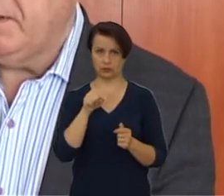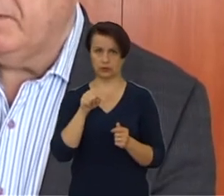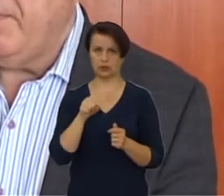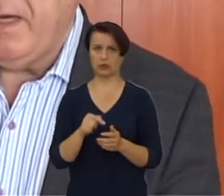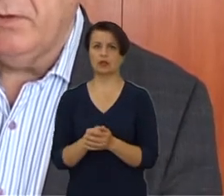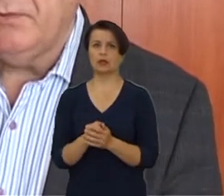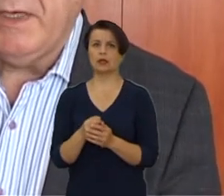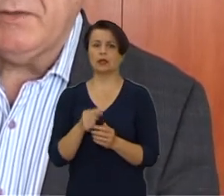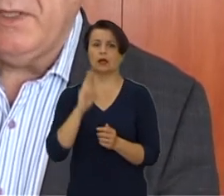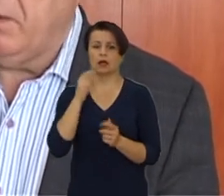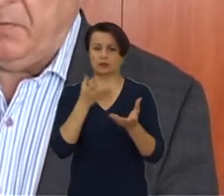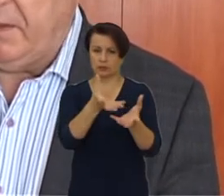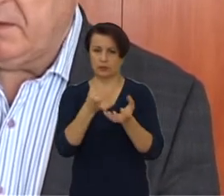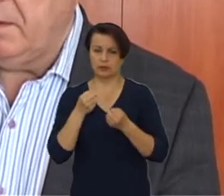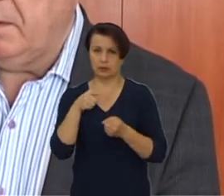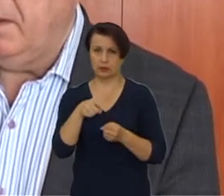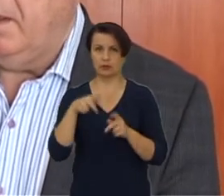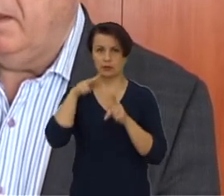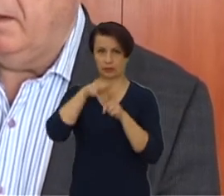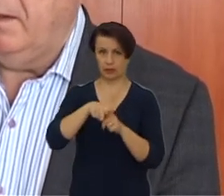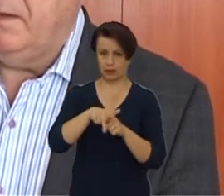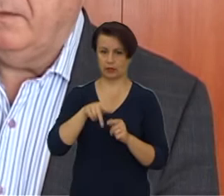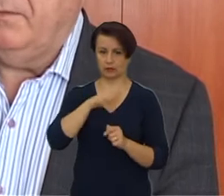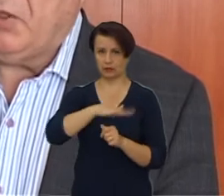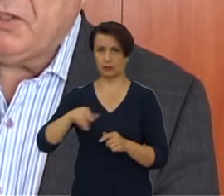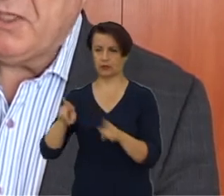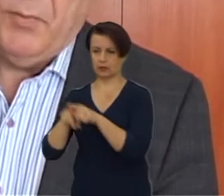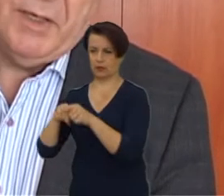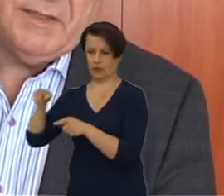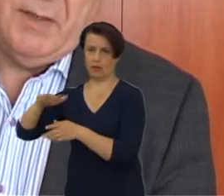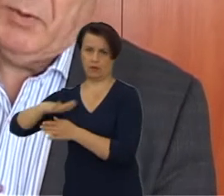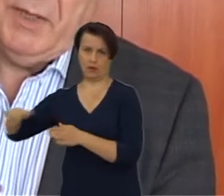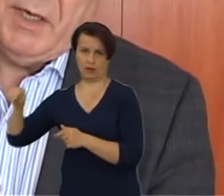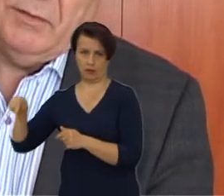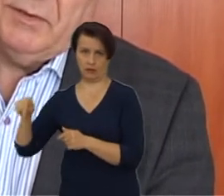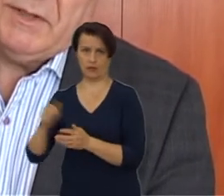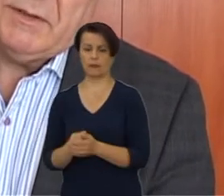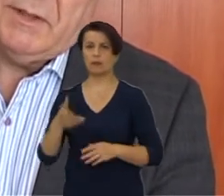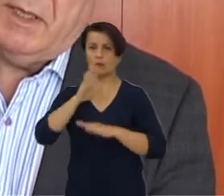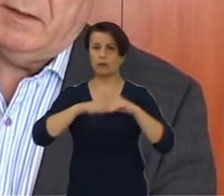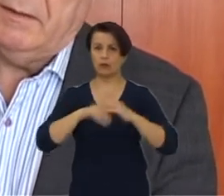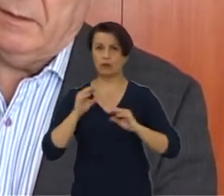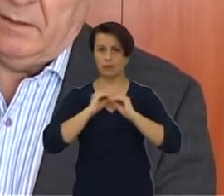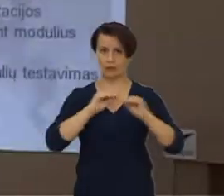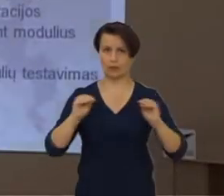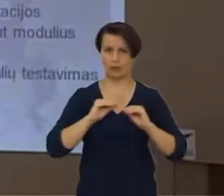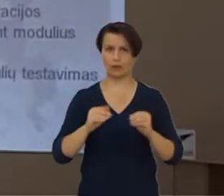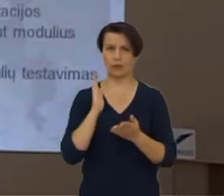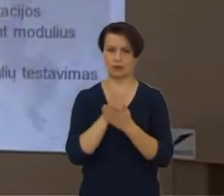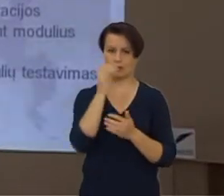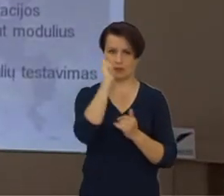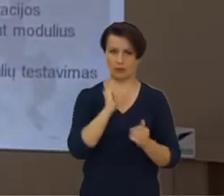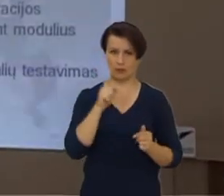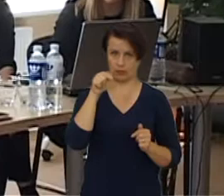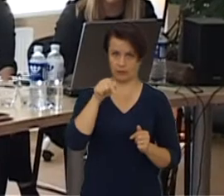yra organizacija, įmonės, kurios priema mokinius įgyti praktiką ir, aišku, patys mokiniai.